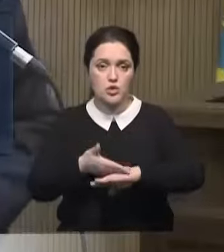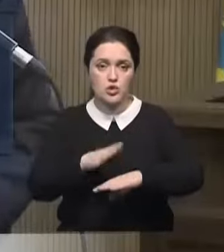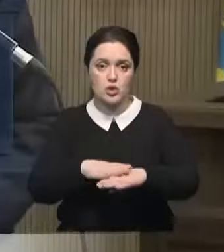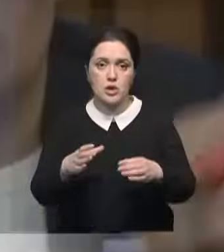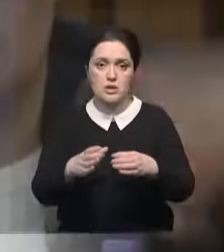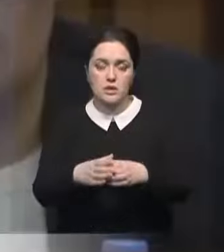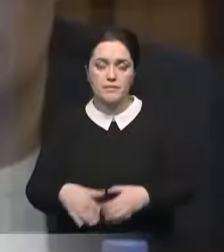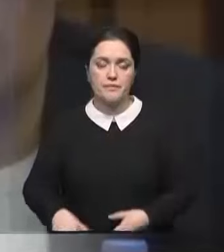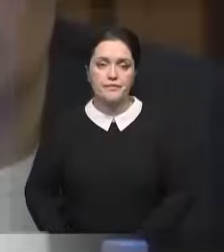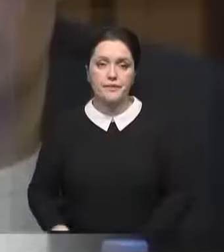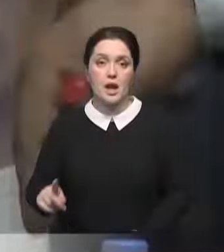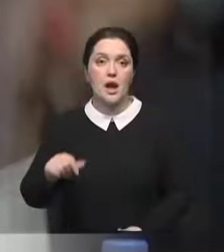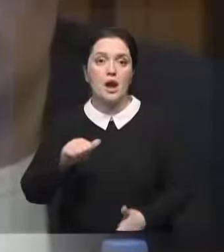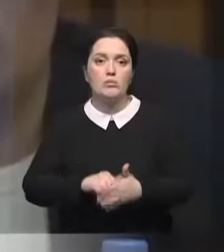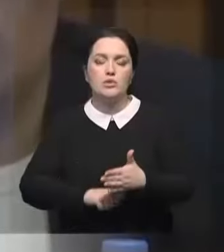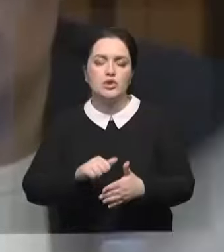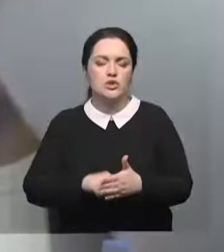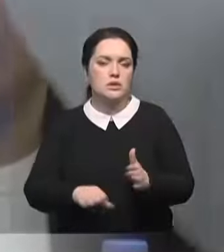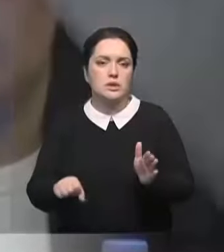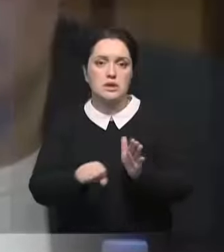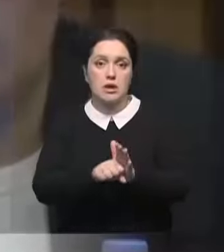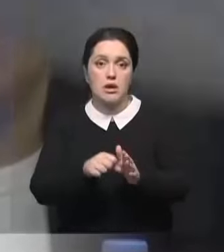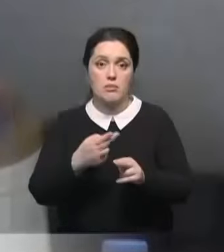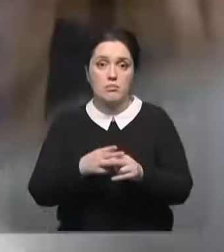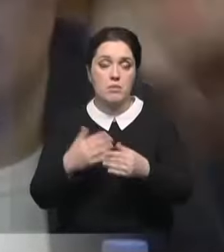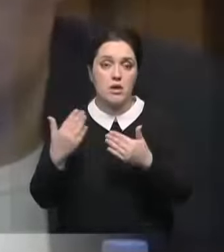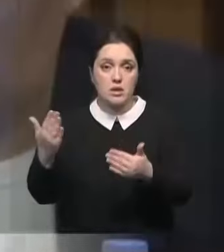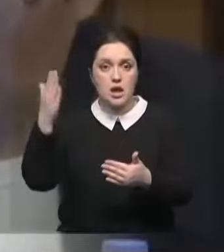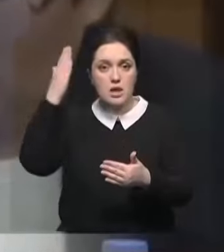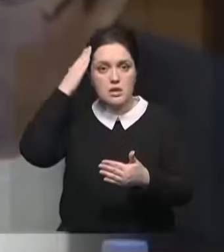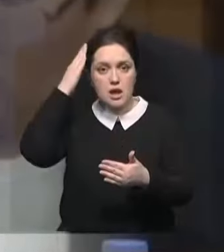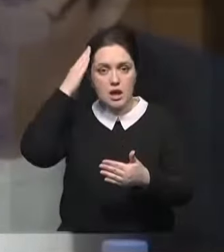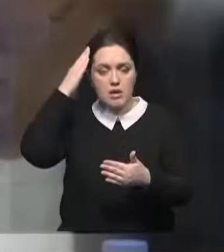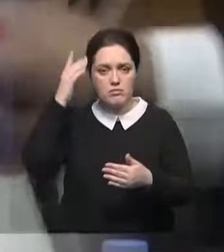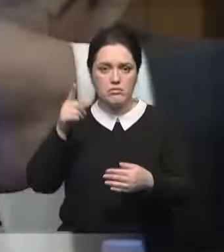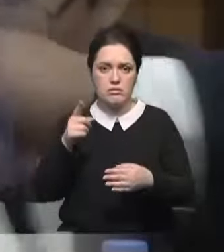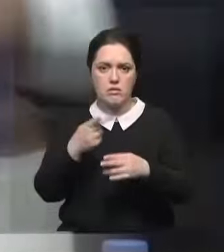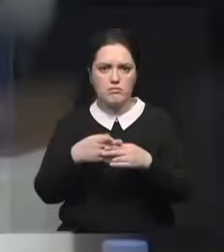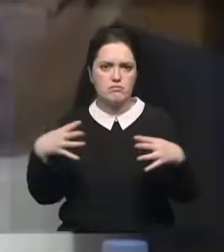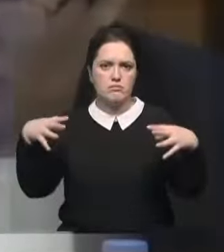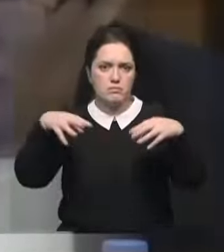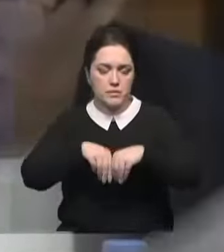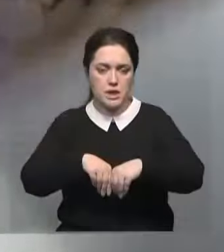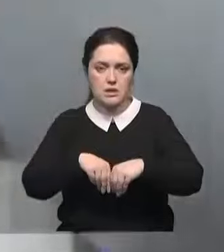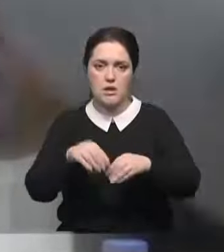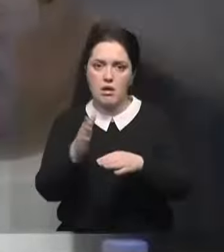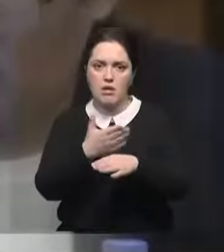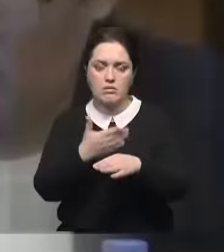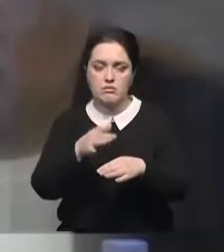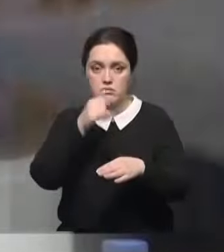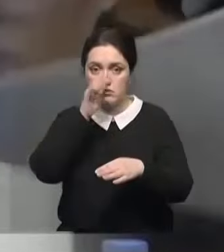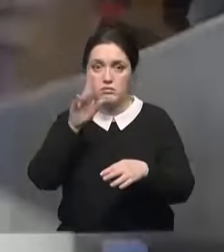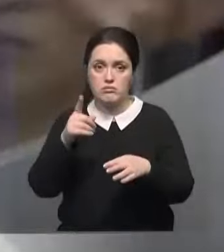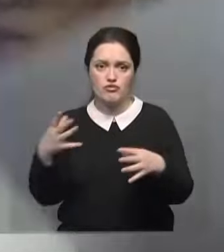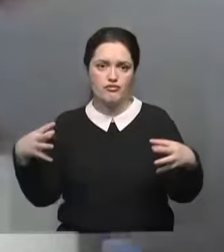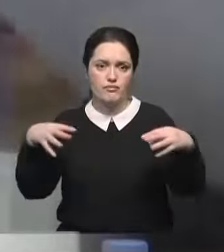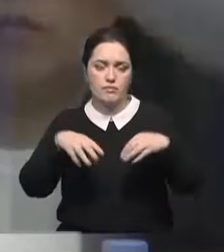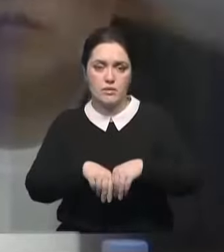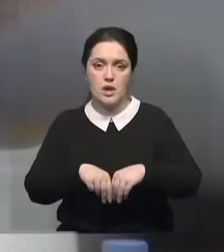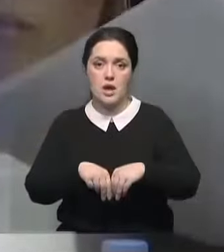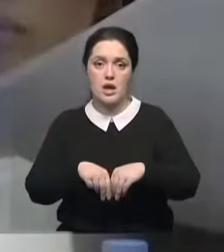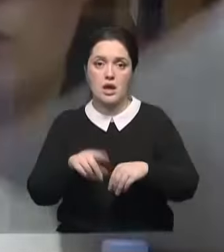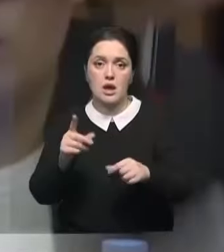Причина смерти, вот эта травма, вся вместе. Нельзя отдельно рассматривать это. Это вся совокупность.